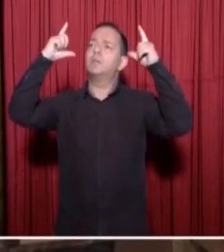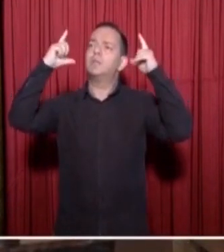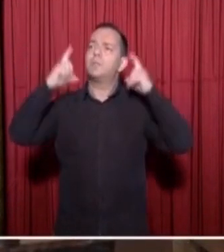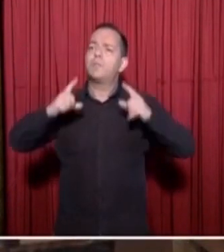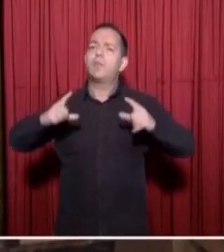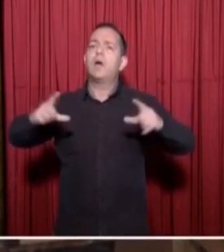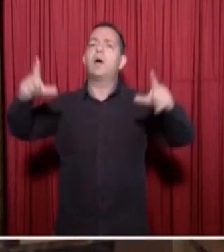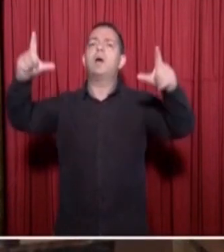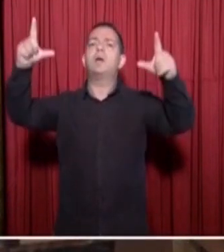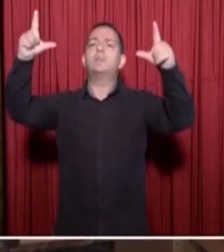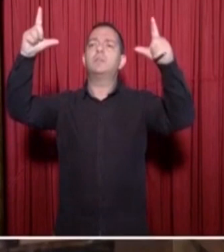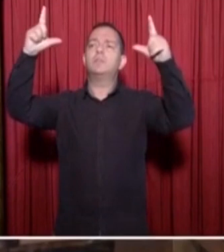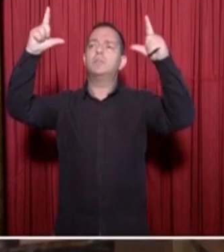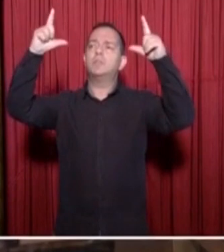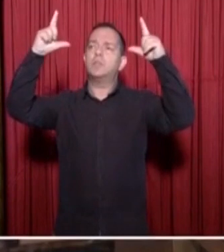Άγιος,